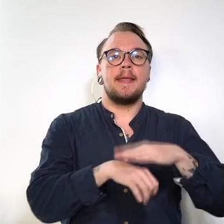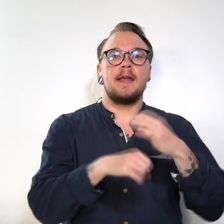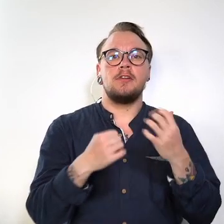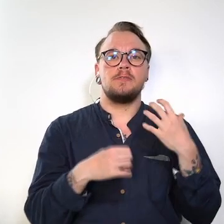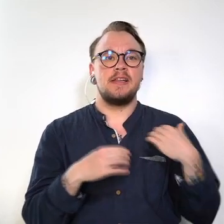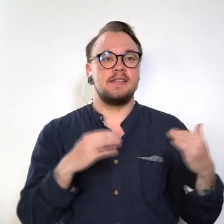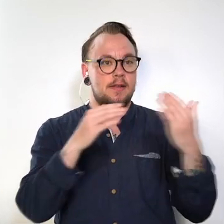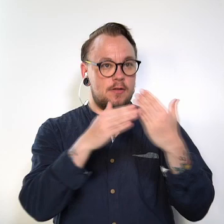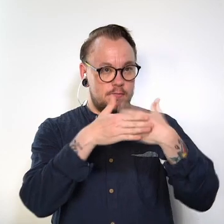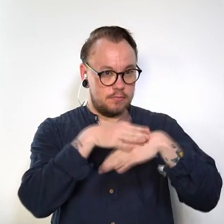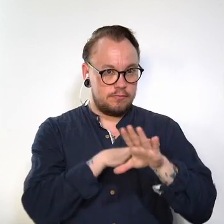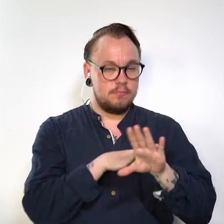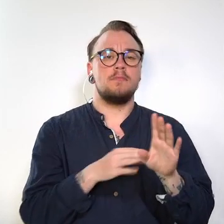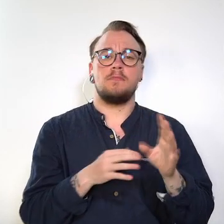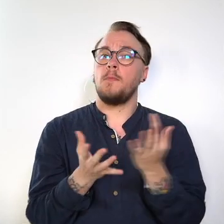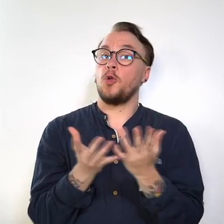puheilla.